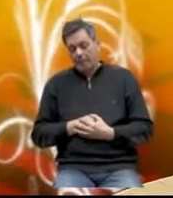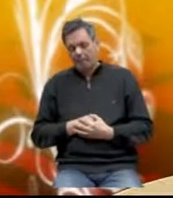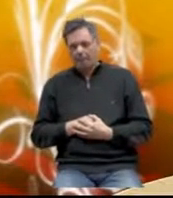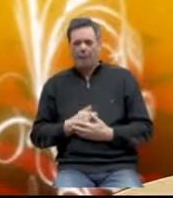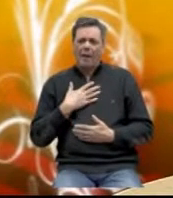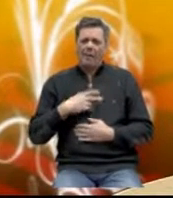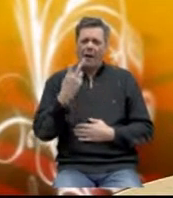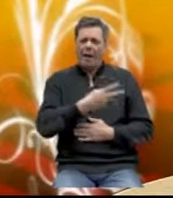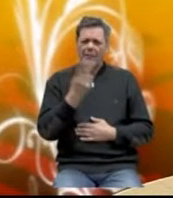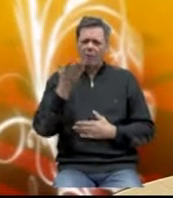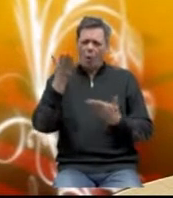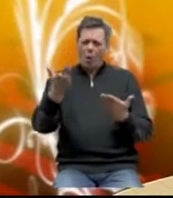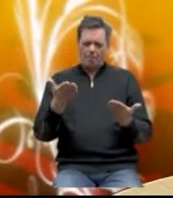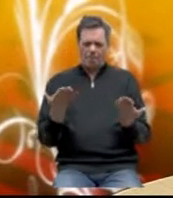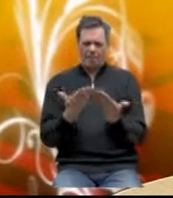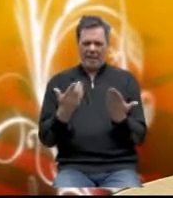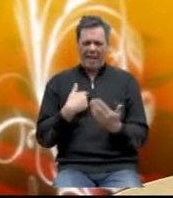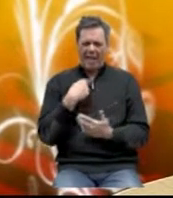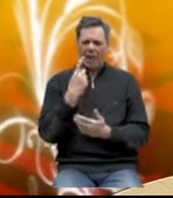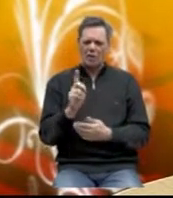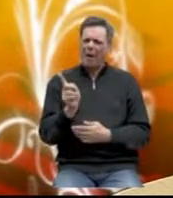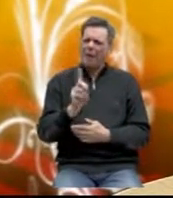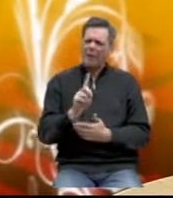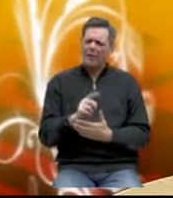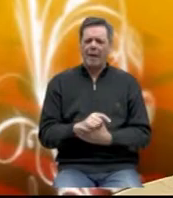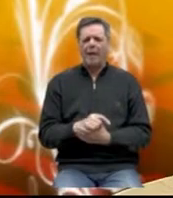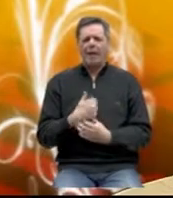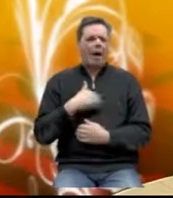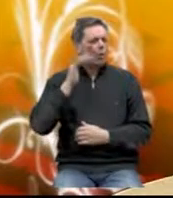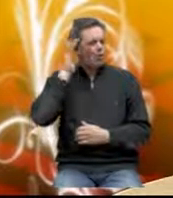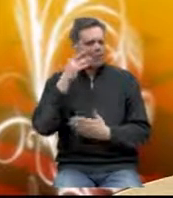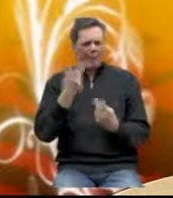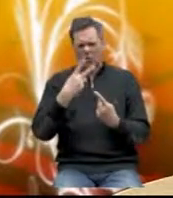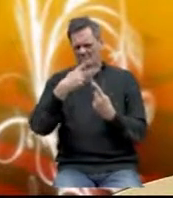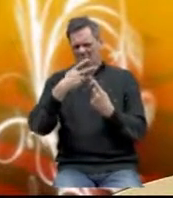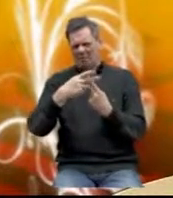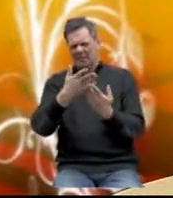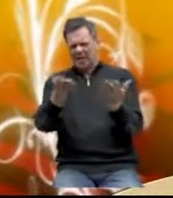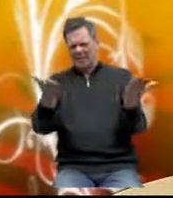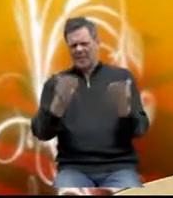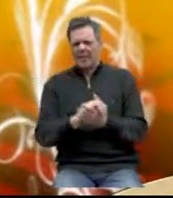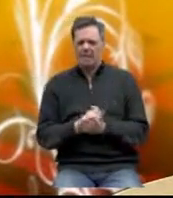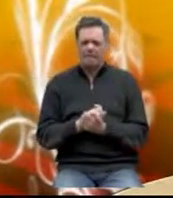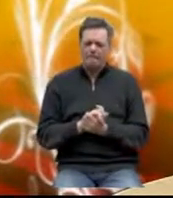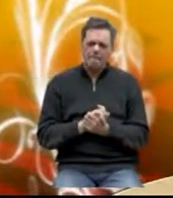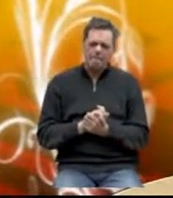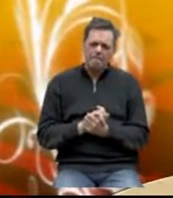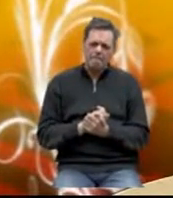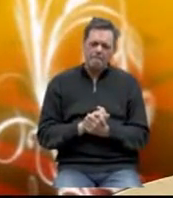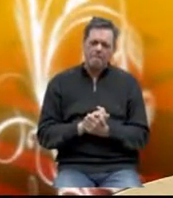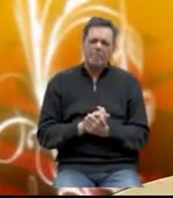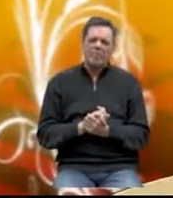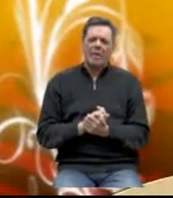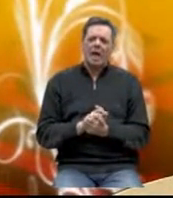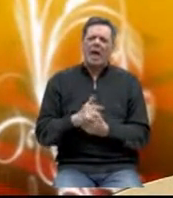Dragi gledatelji, to je ono kad ja vama kažem, nemojte kad vam slušate nešto na televiziji ovako, zdravstveno, edukativno,